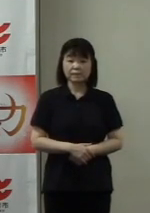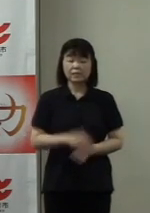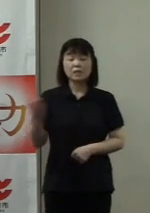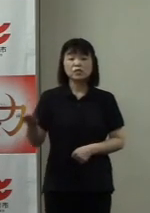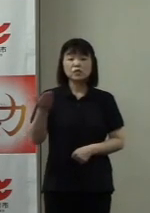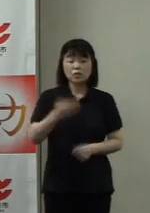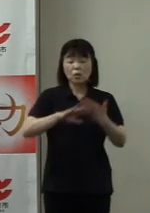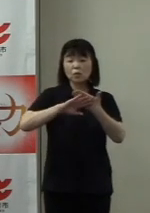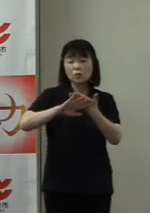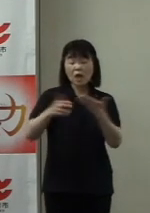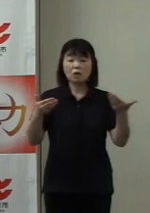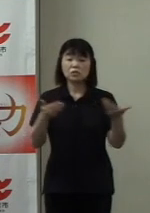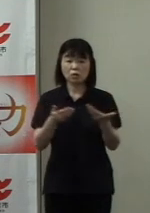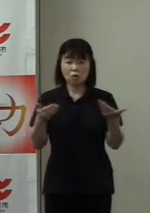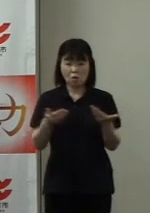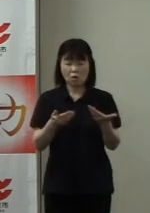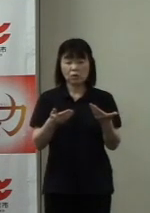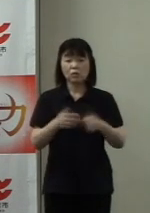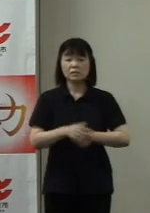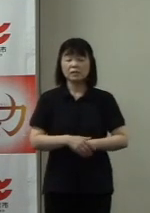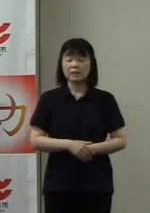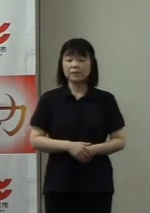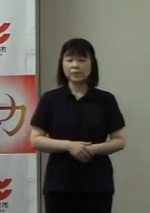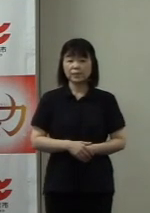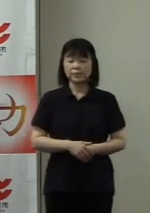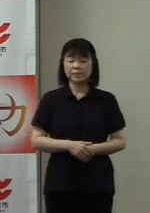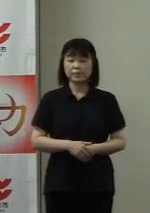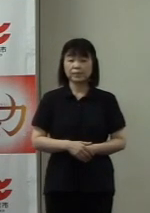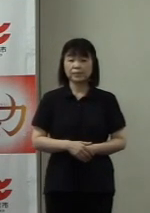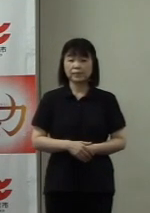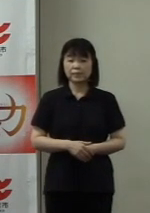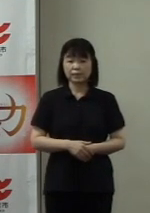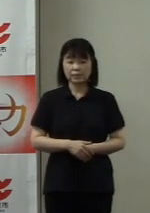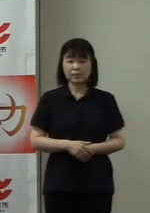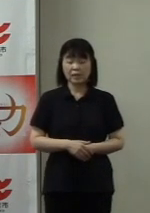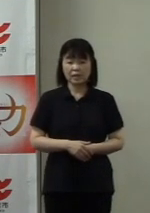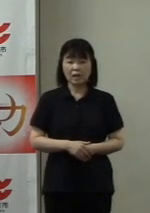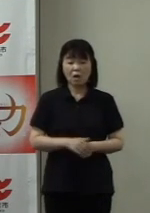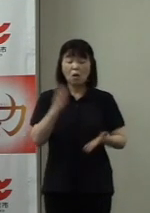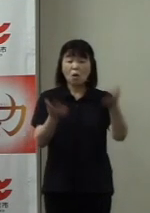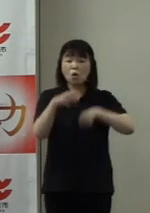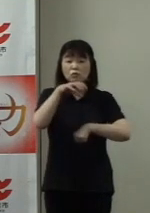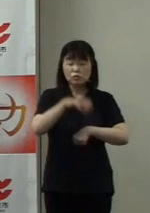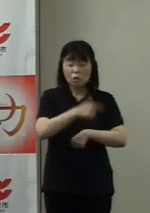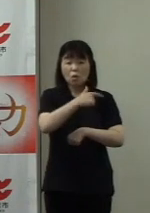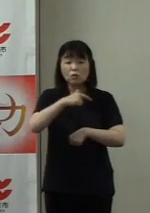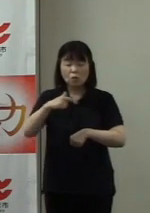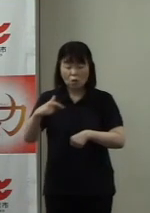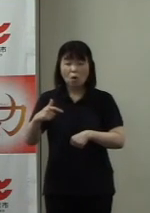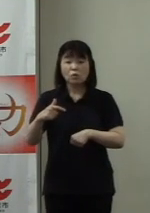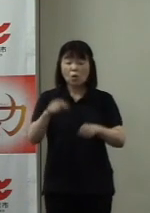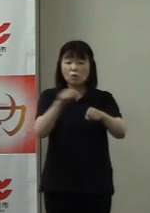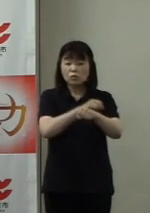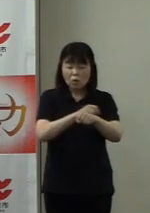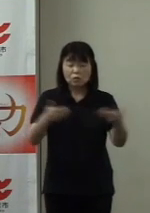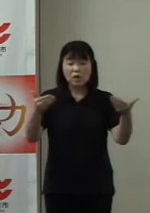次にその他事業でありますけれども、一つには、私立認可保育所等の特別事